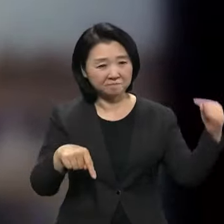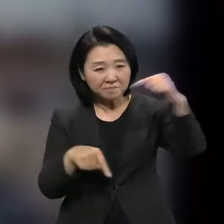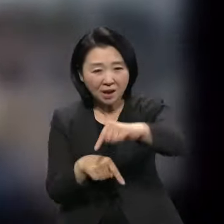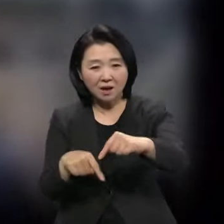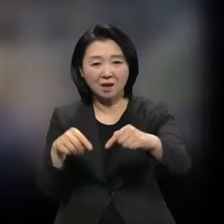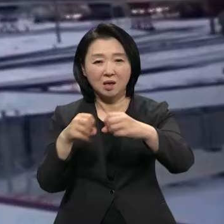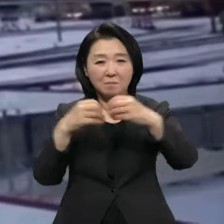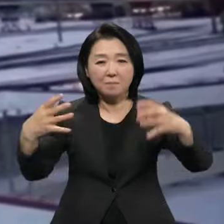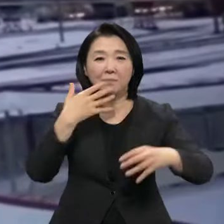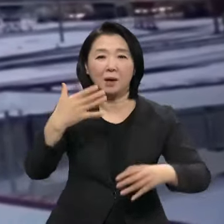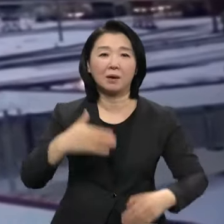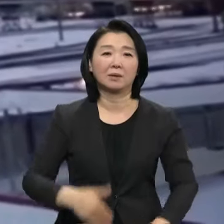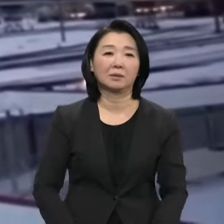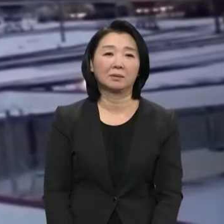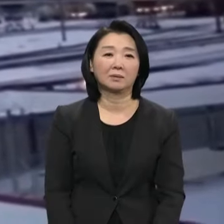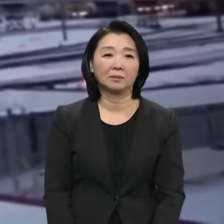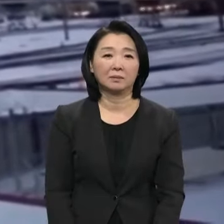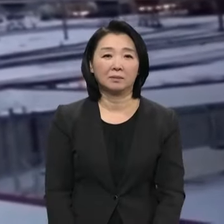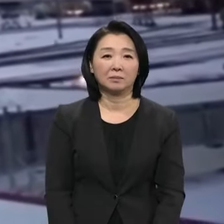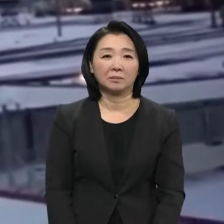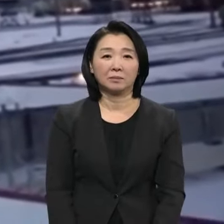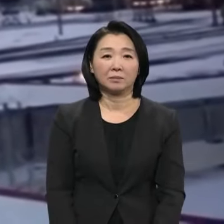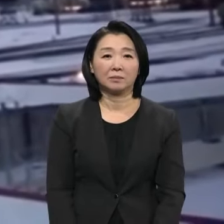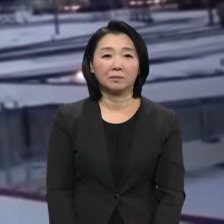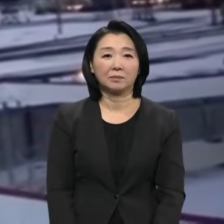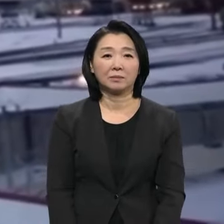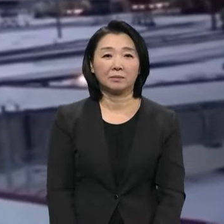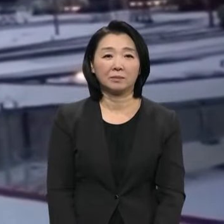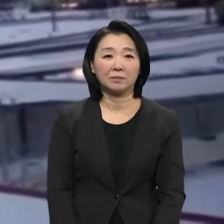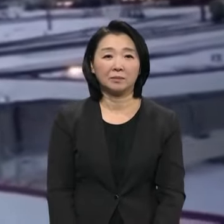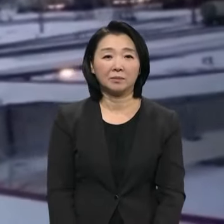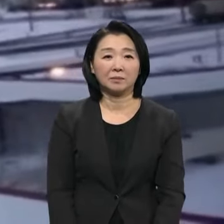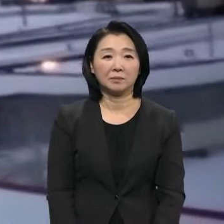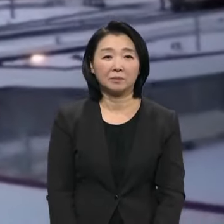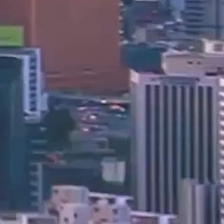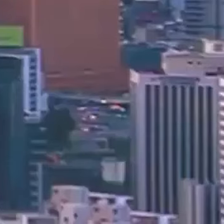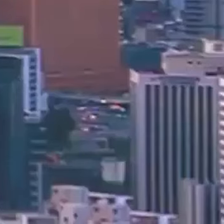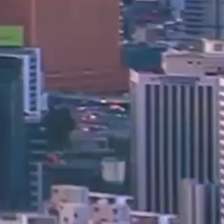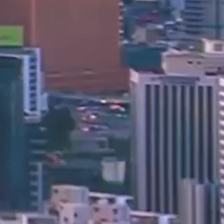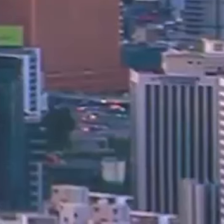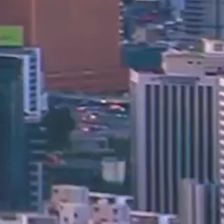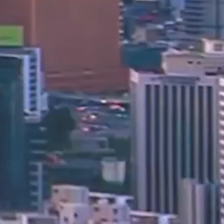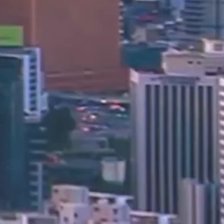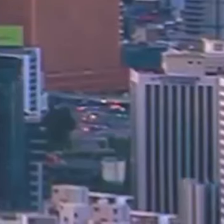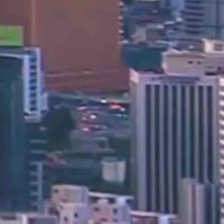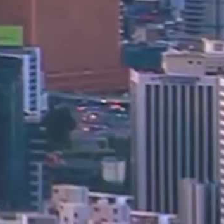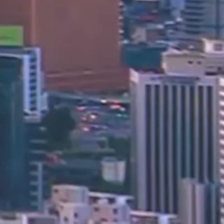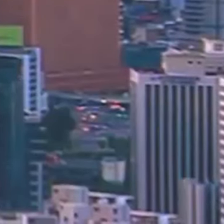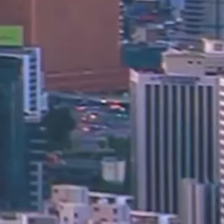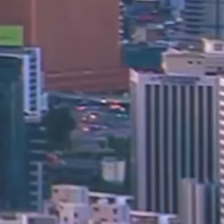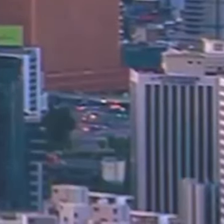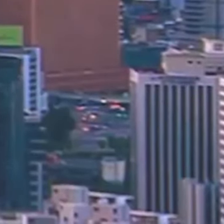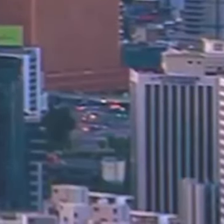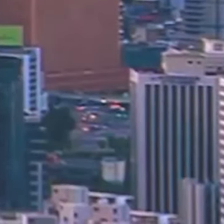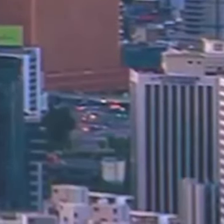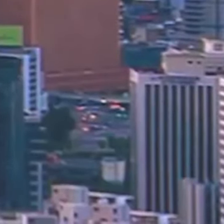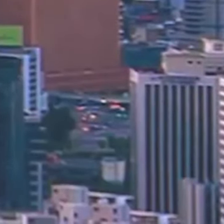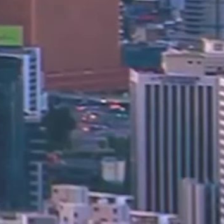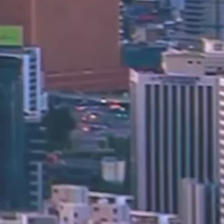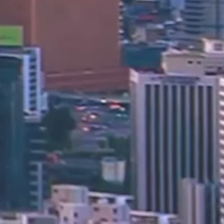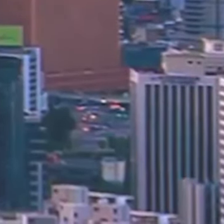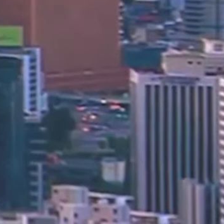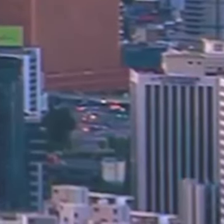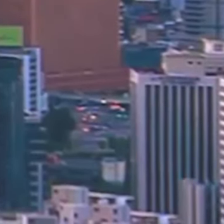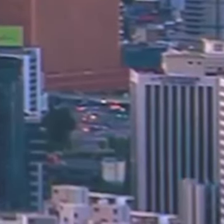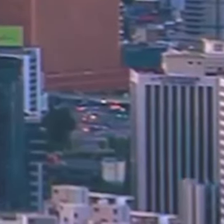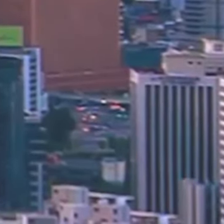러시아본토에대한공격범위가확대될수있음을암시하는것으로해석했다. 저는로스앤젤레스에있는JTBC의홍지엔입니다 . 아침뉴스앵커정재우